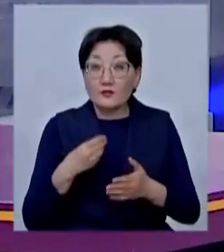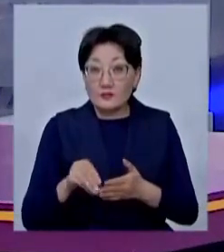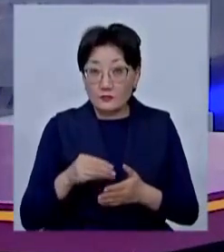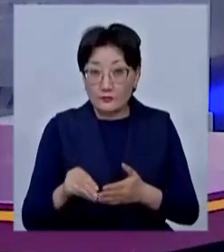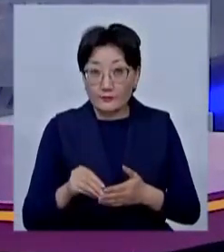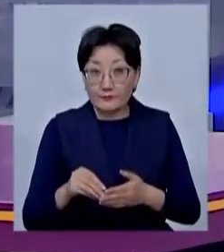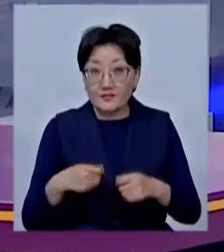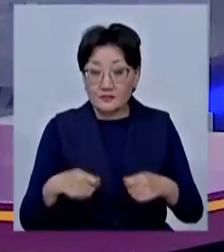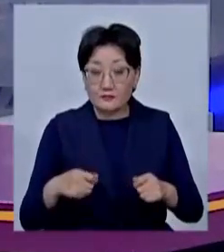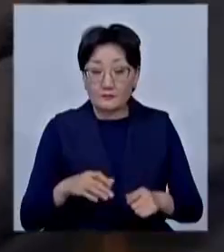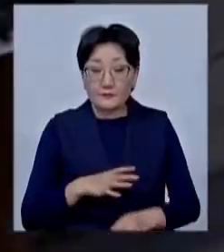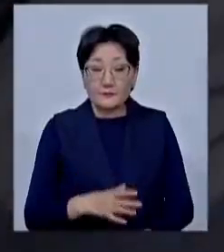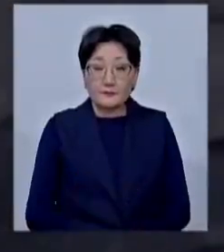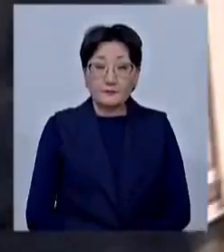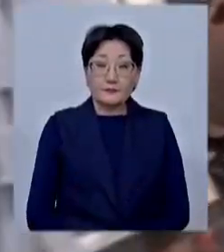емес.